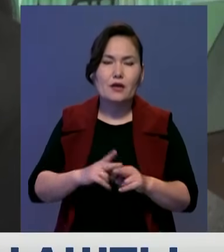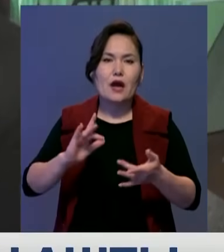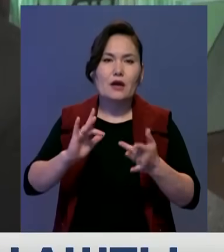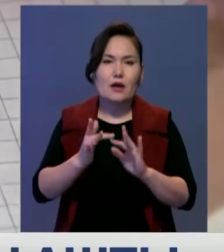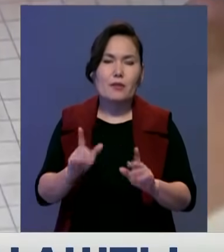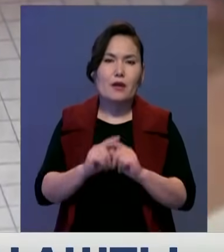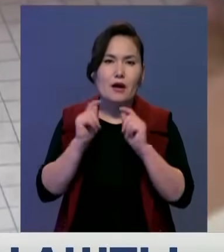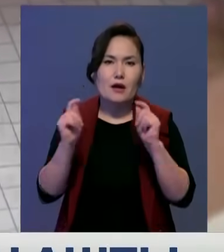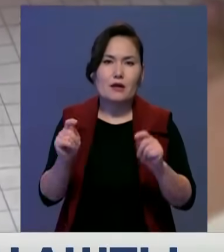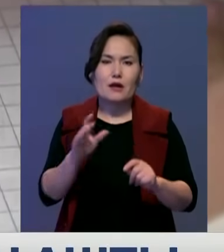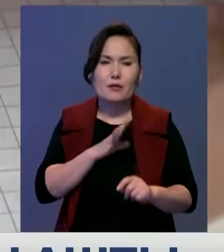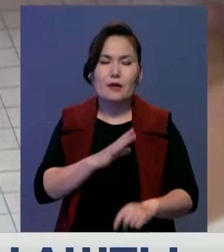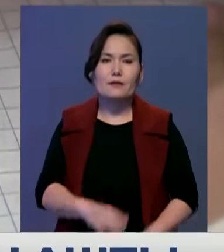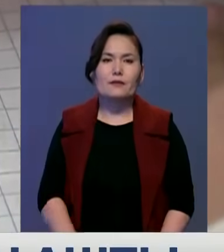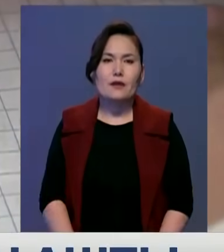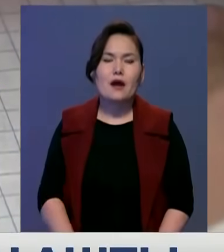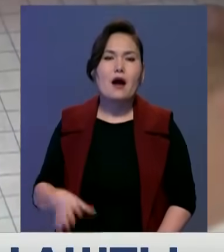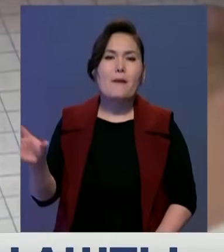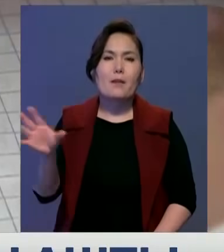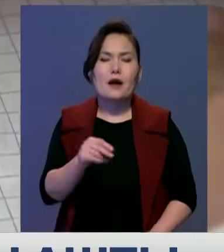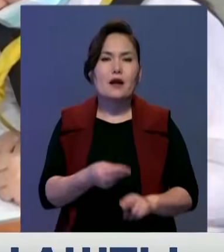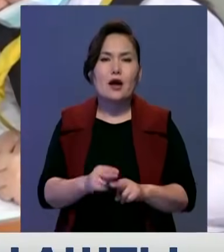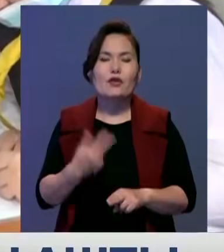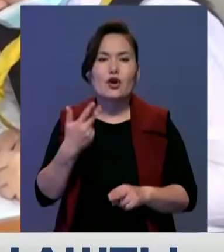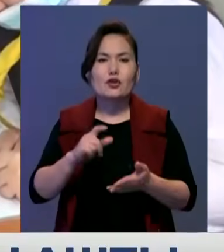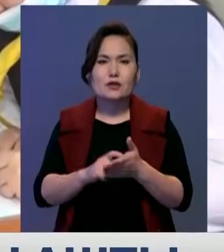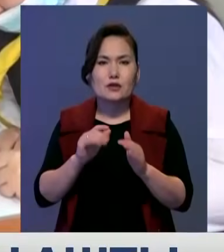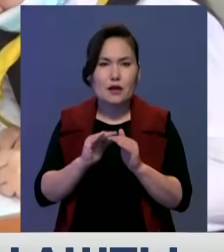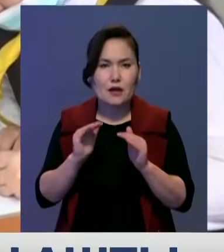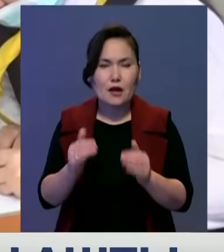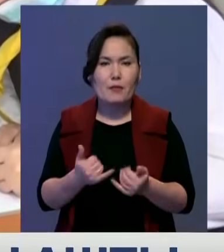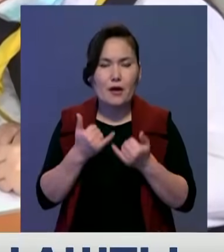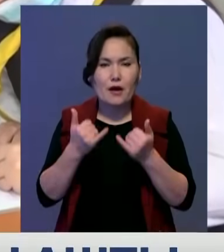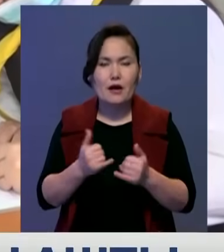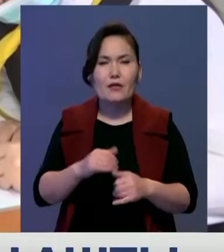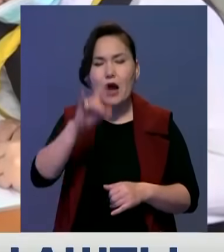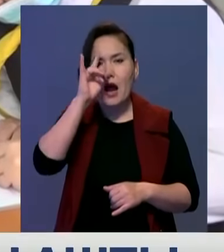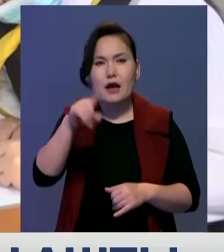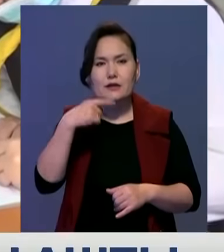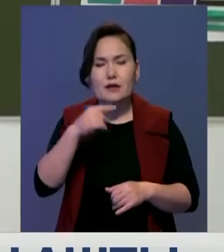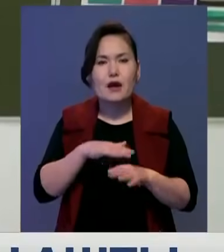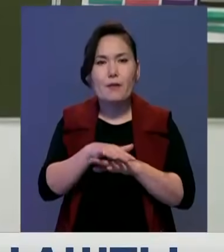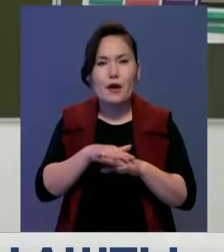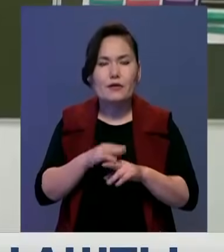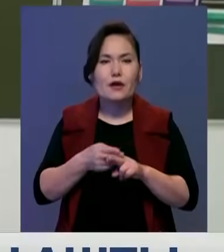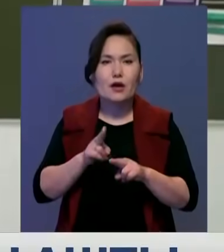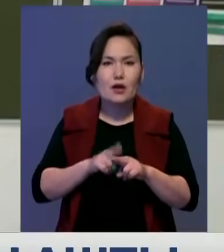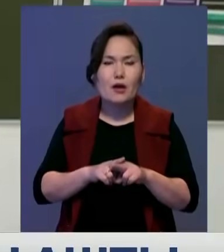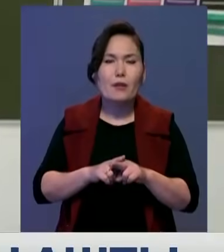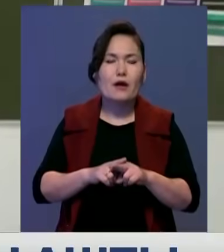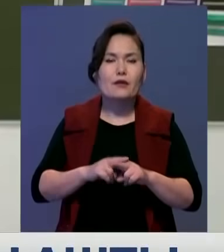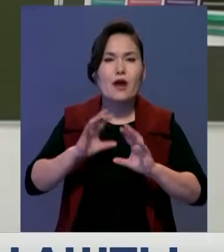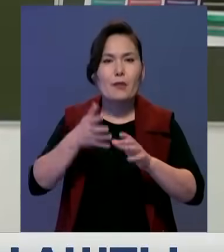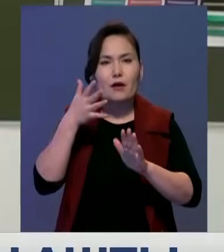каналым ашылды. Бейне сабақтардың барлығы 3-ші сыныптарға арналған. Қазақ тілі, математика, жаратылыстану және дүниетану пәндері